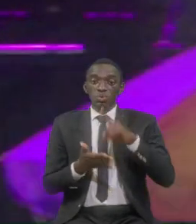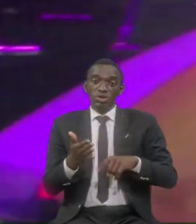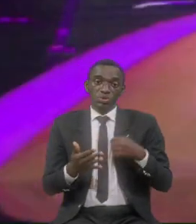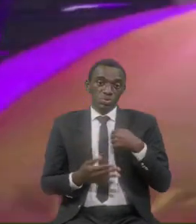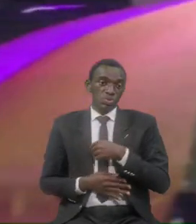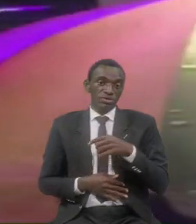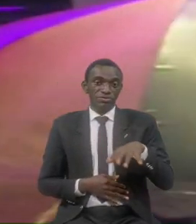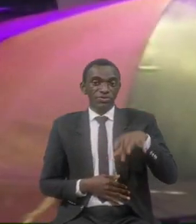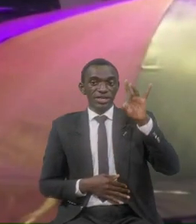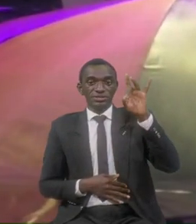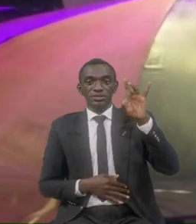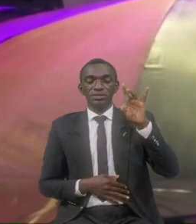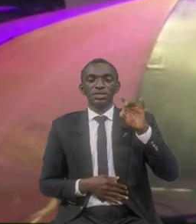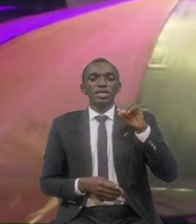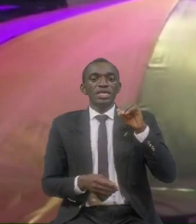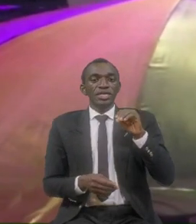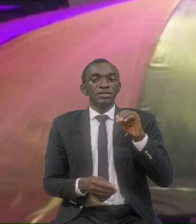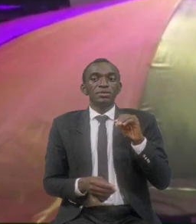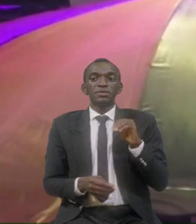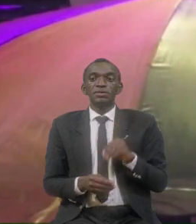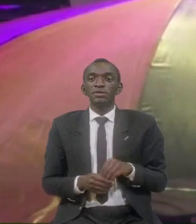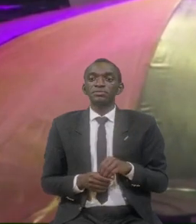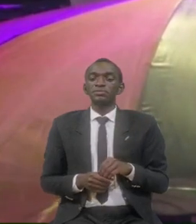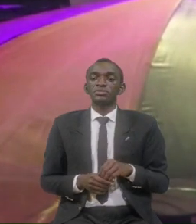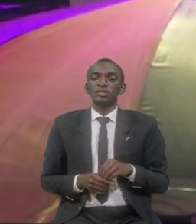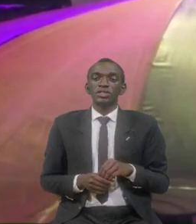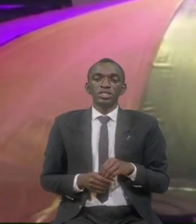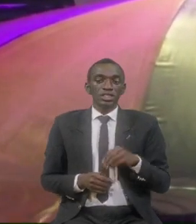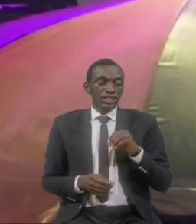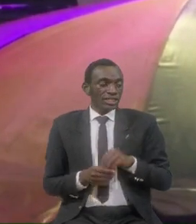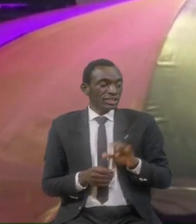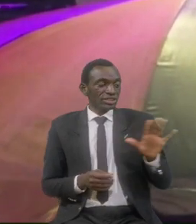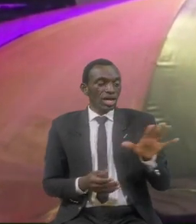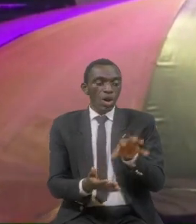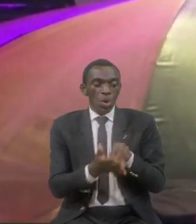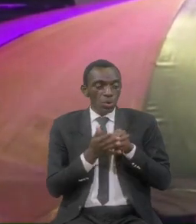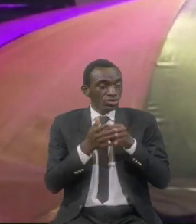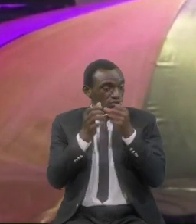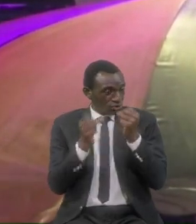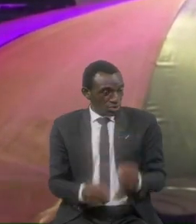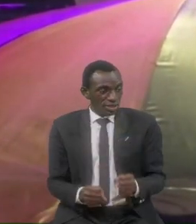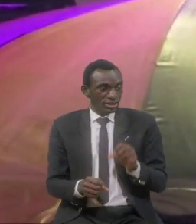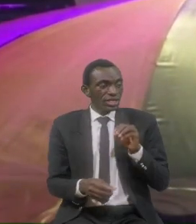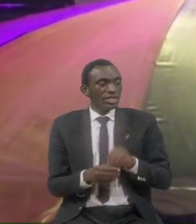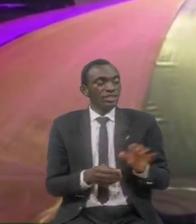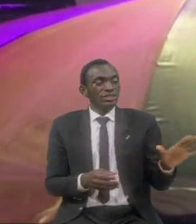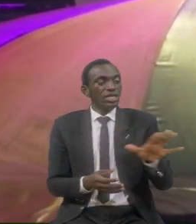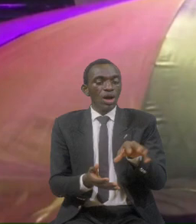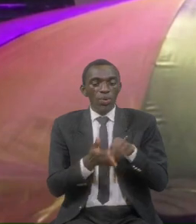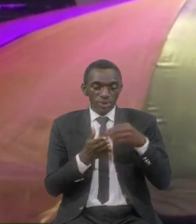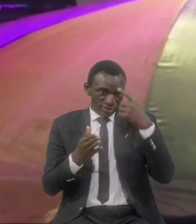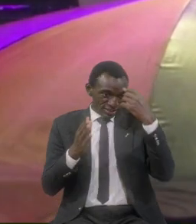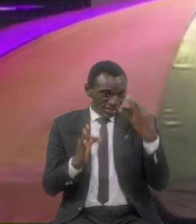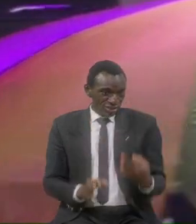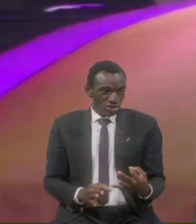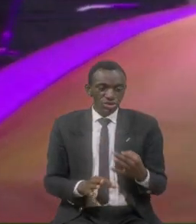siya ang in their own strength. In their own decision. Sa ibang decision. There was no restoration. Walay